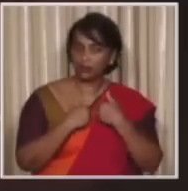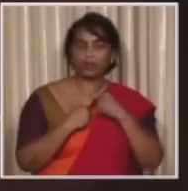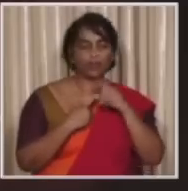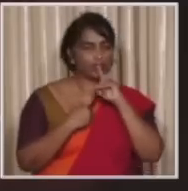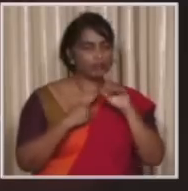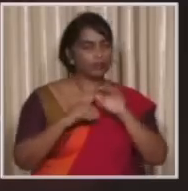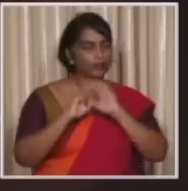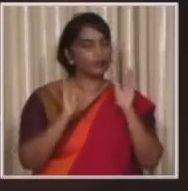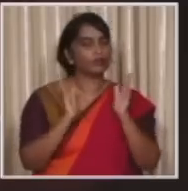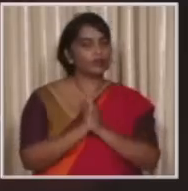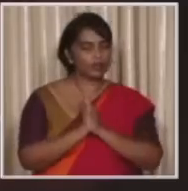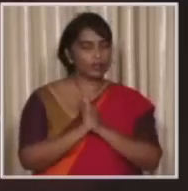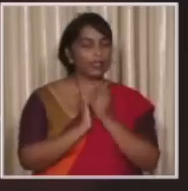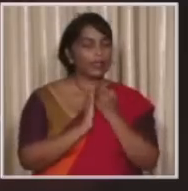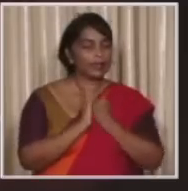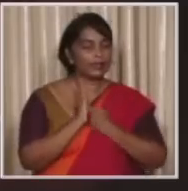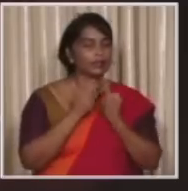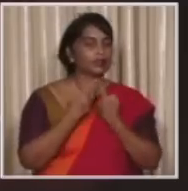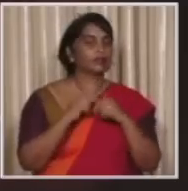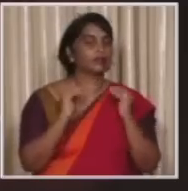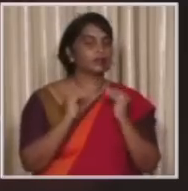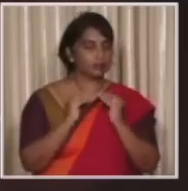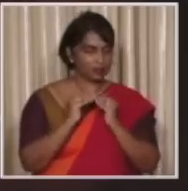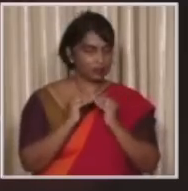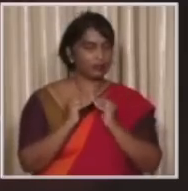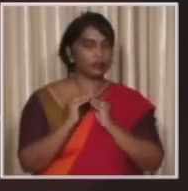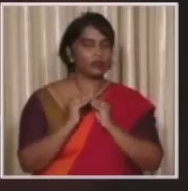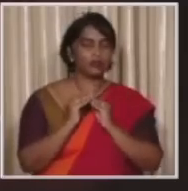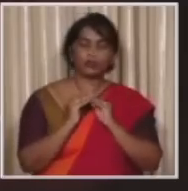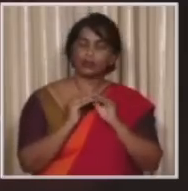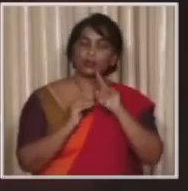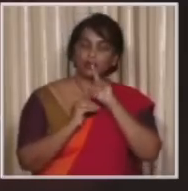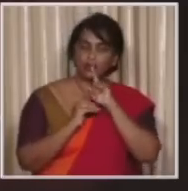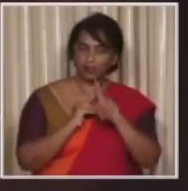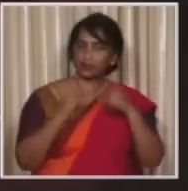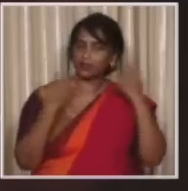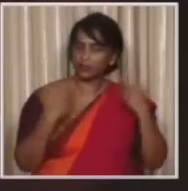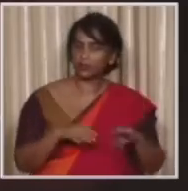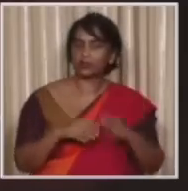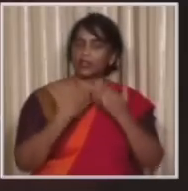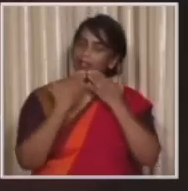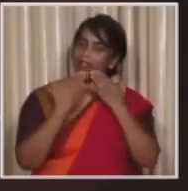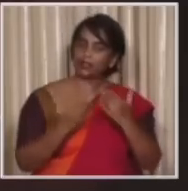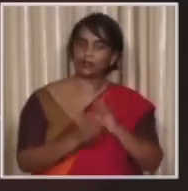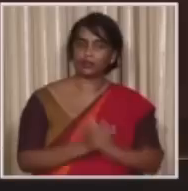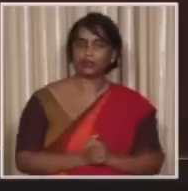මේ හැමෝටම එක නීතියක් ක්‍රියාත්මක කරන්නයි කියන එක මම ඉල්ලමින් මම අවසන් කරනවා ස්තුතියි